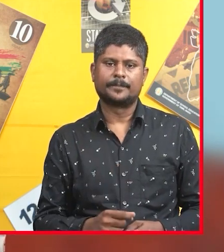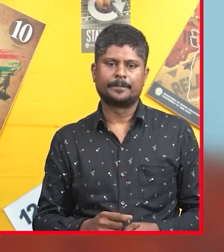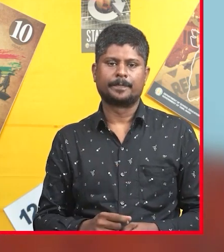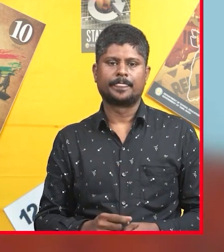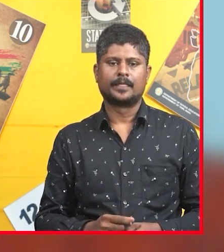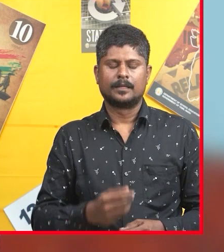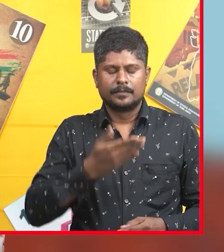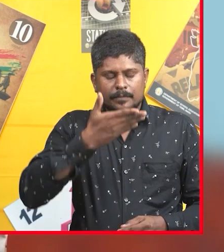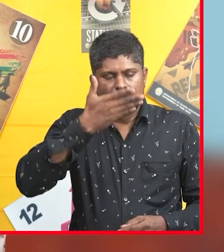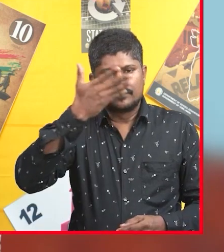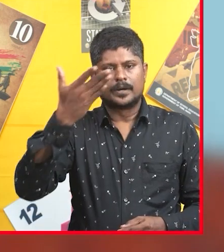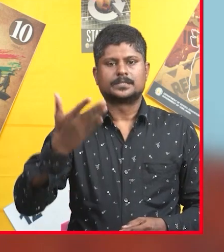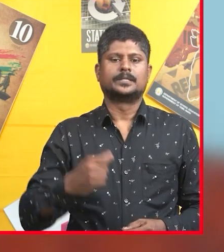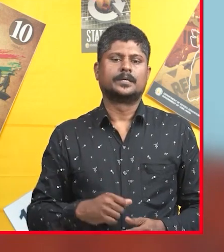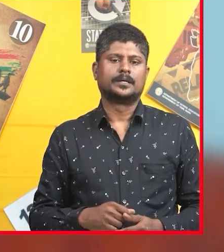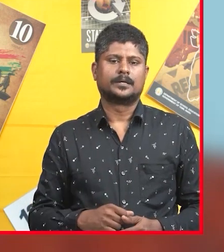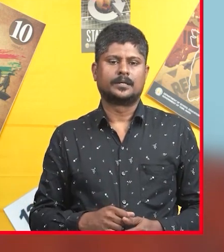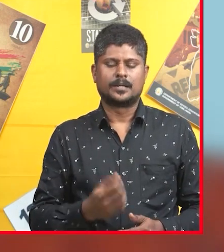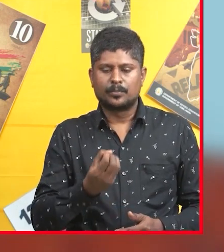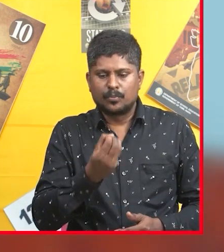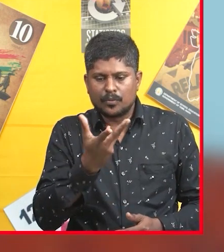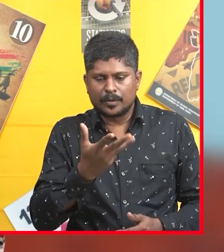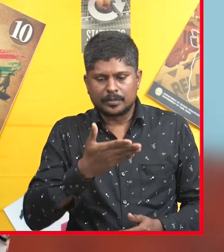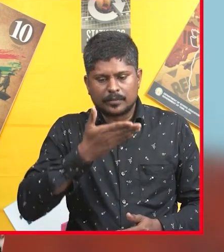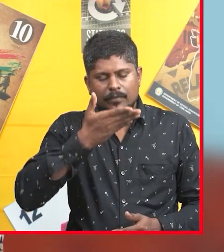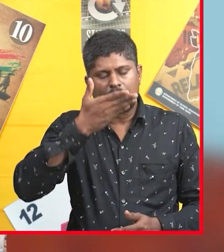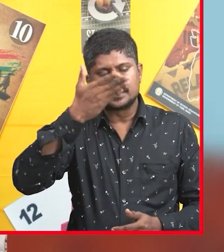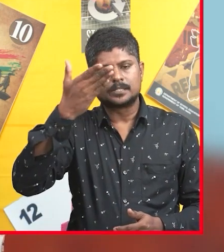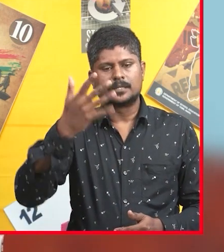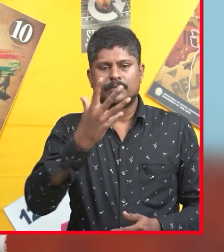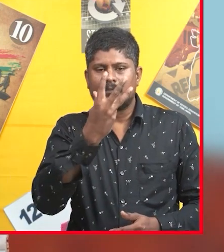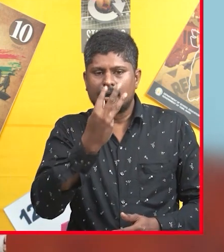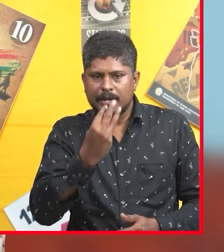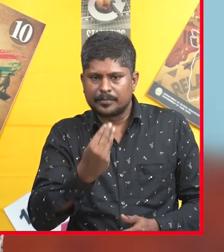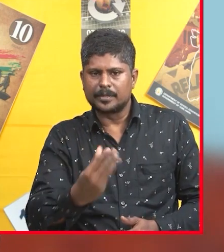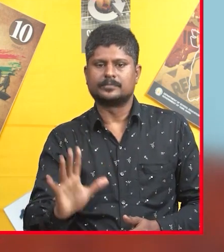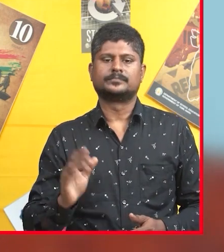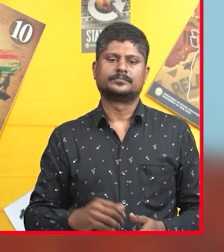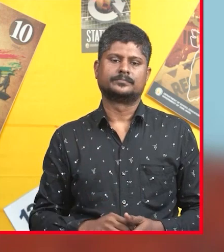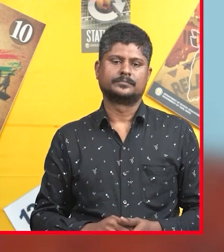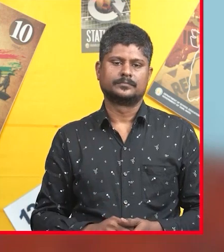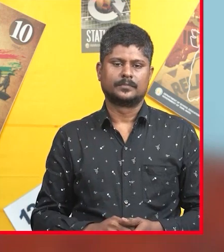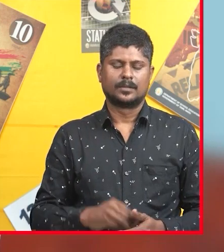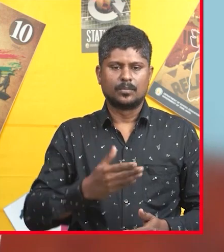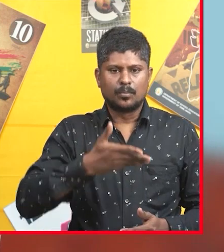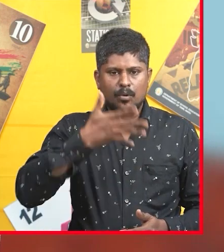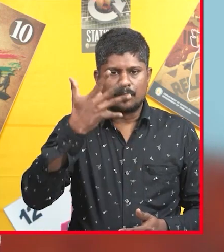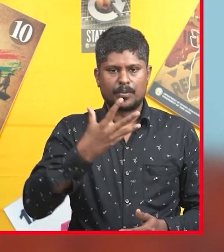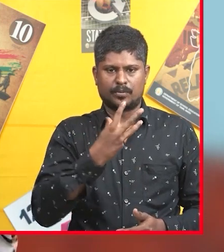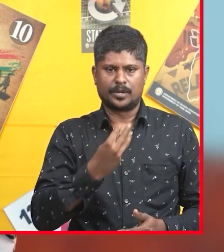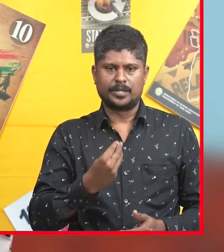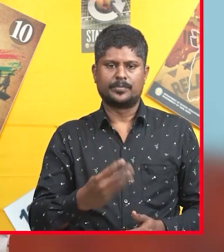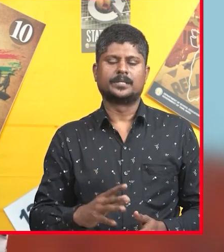நம்ம மோந்து பார்த்தோம்னா அந்த அனிச்சம்ங்கிற மலர் வாடி போயிருமா, சரிங்களா? மொப்ப குலையும்